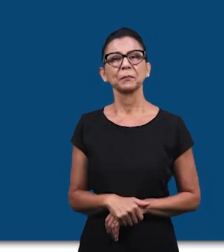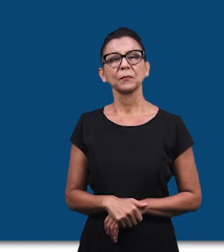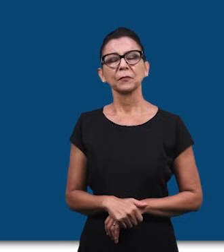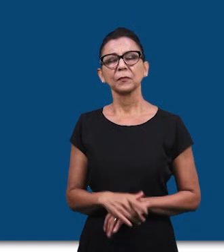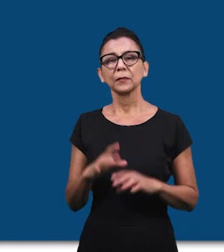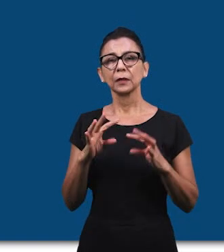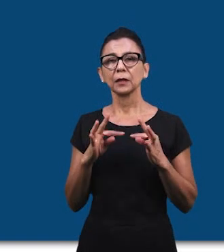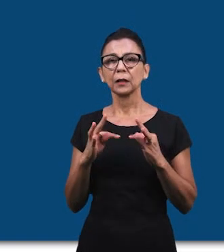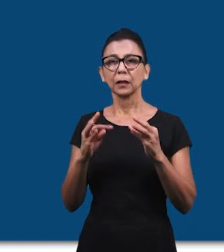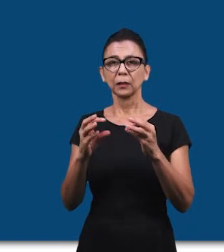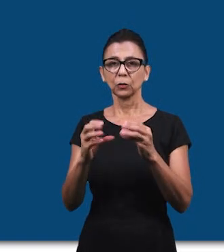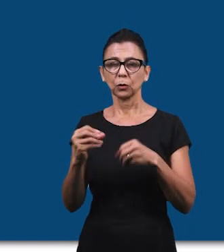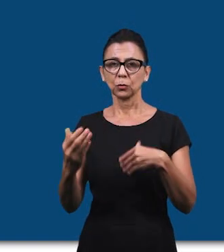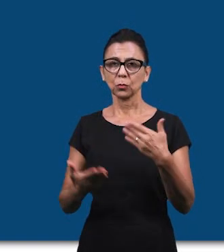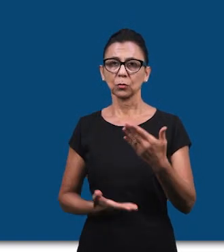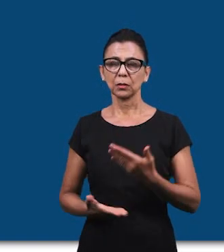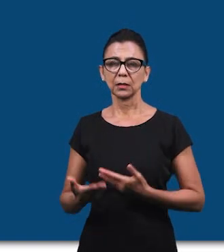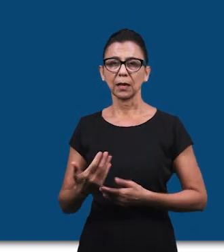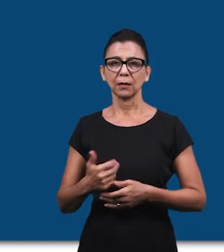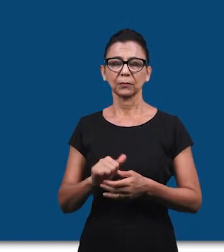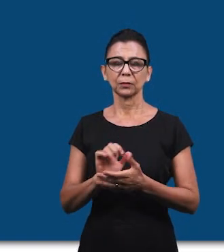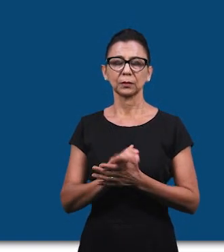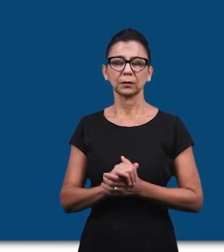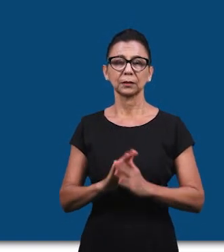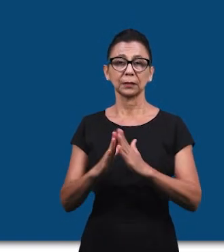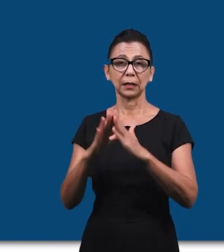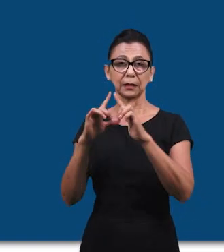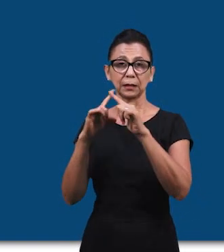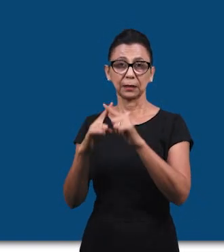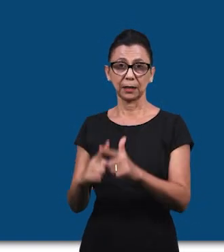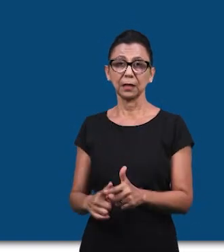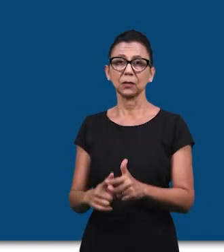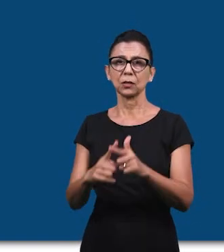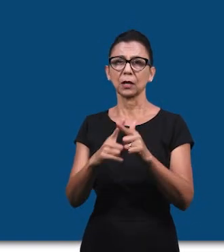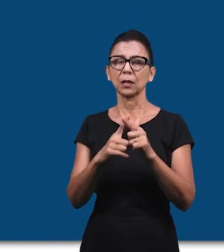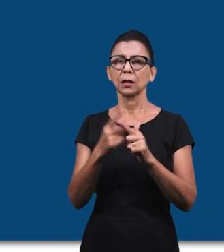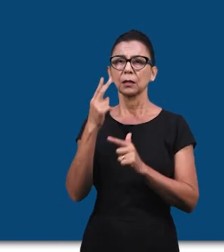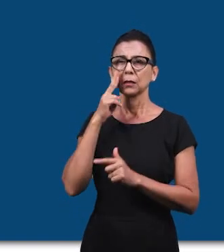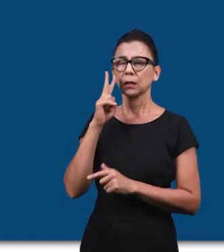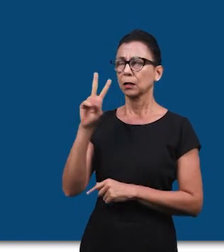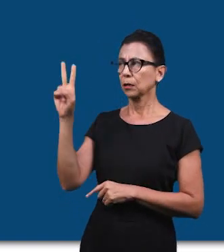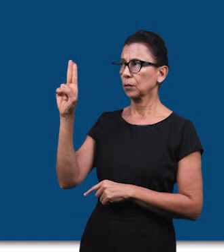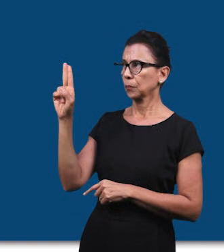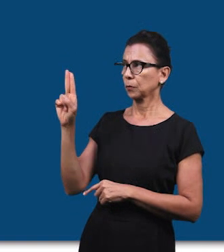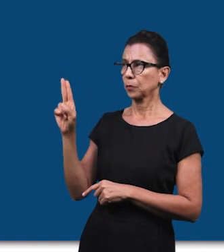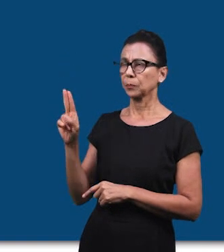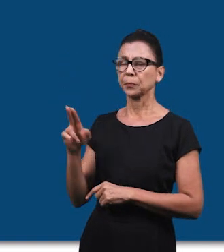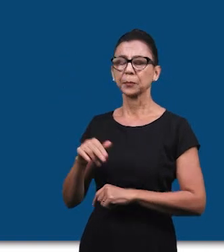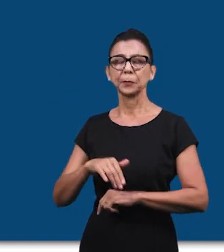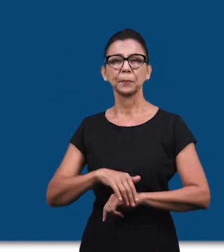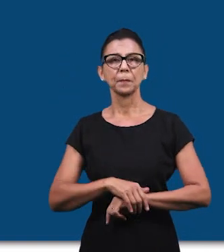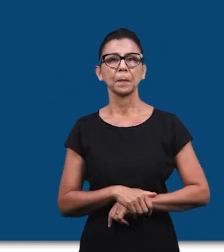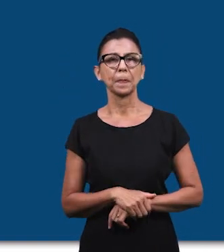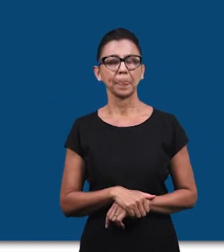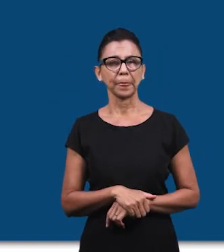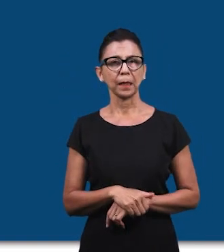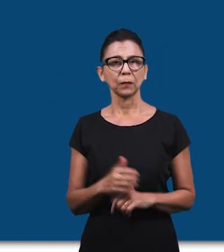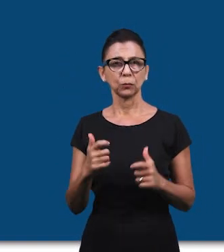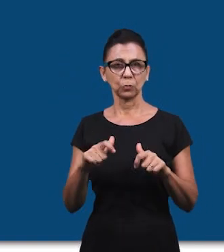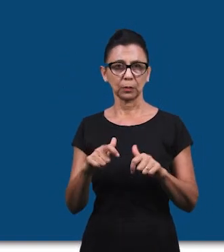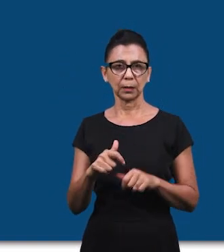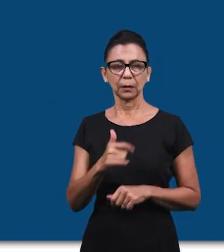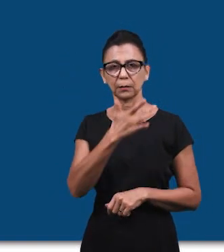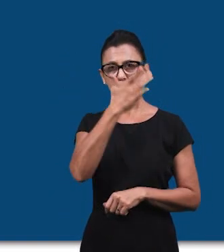Возлюбленные братья и сестры из Баянау, Казас Новос, Порту Сегуру, Баие. Мы